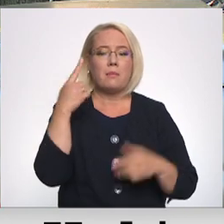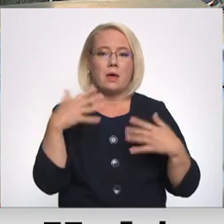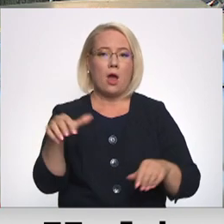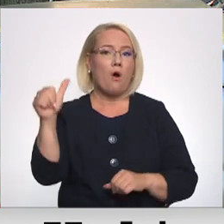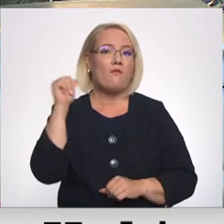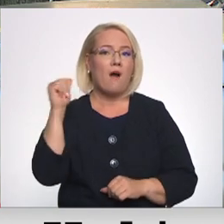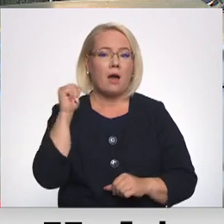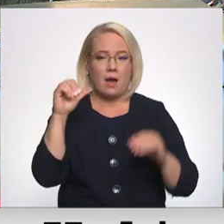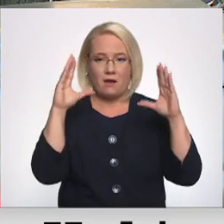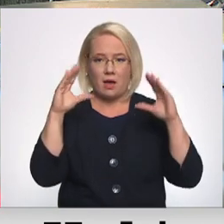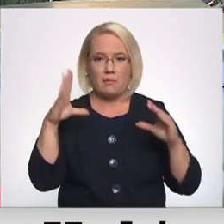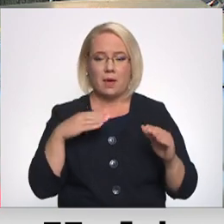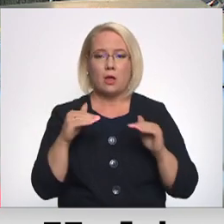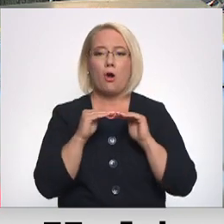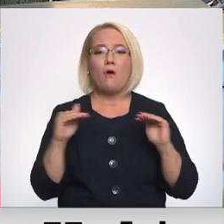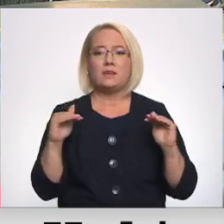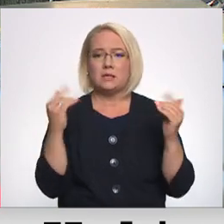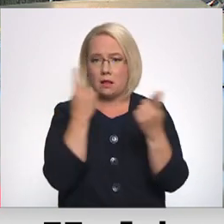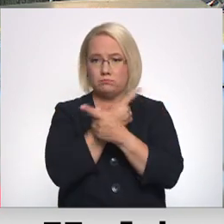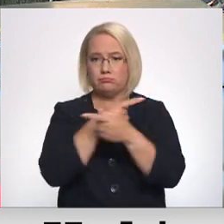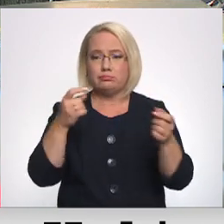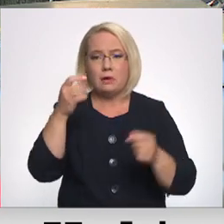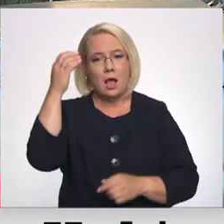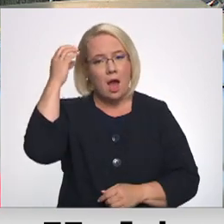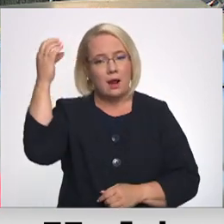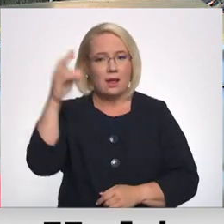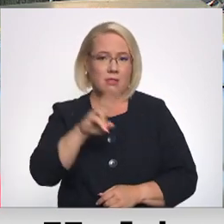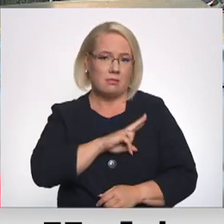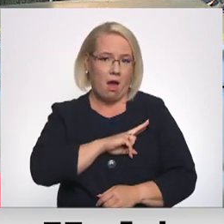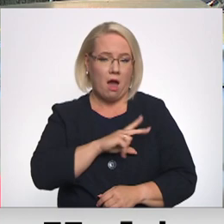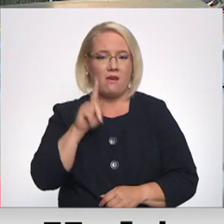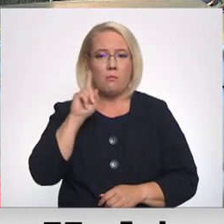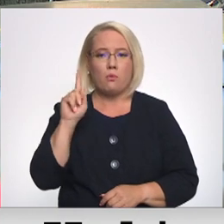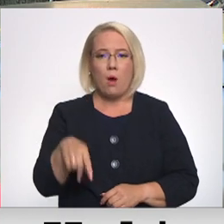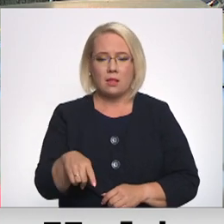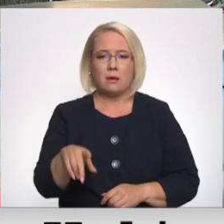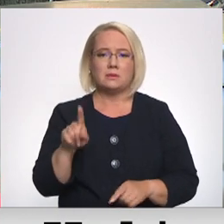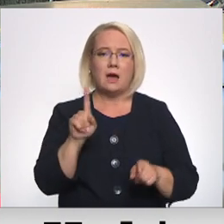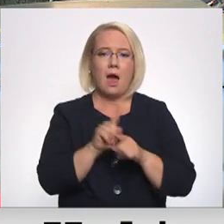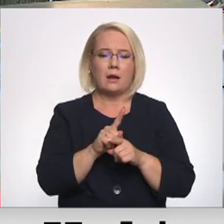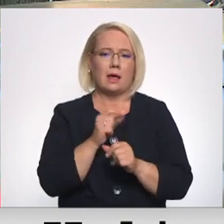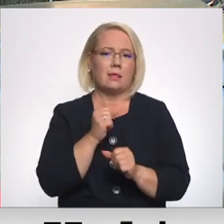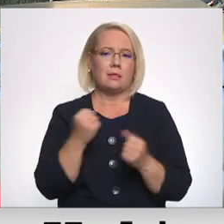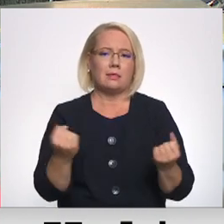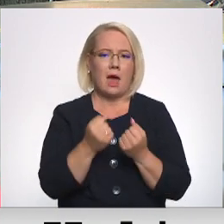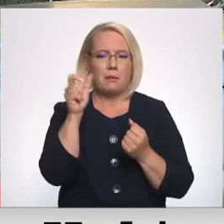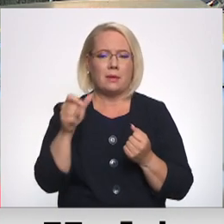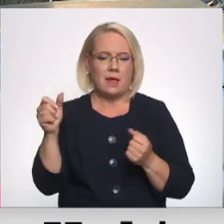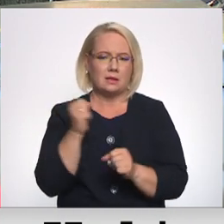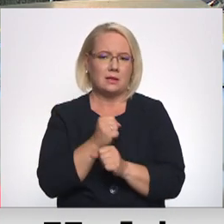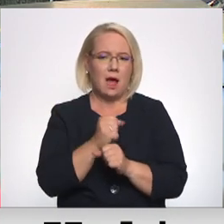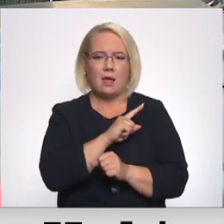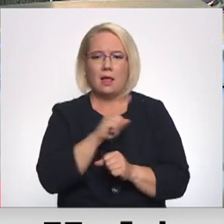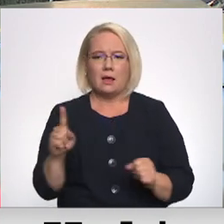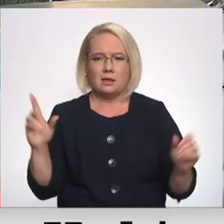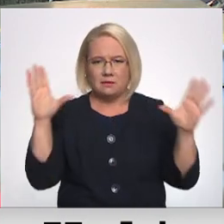vakar vakarā, kad oficiāli tika izziņot karalienes nāve, tad, protams, ievilkās arī vēstniecības darbinieku darbs līdz pat vēlai naktī